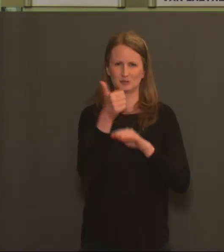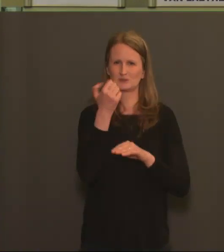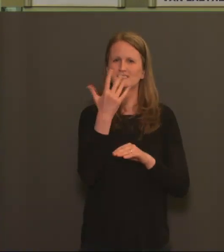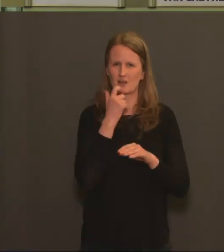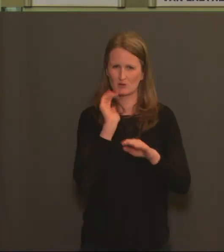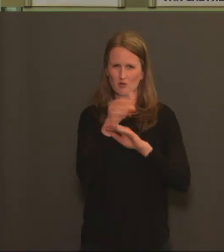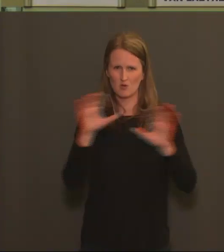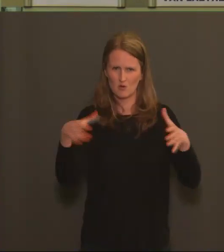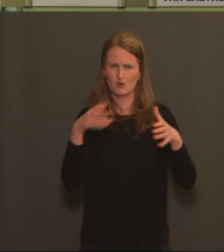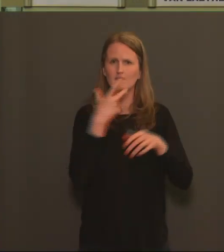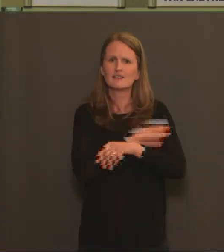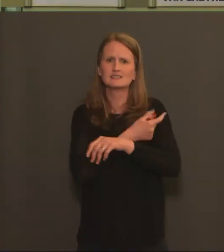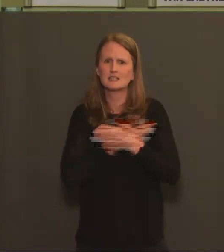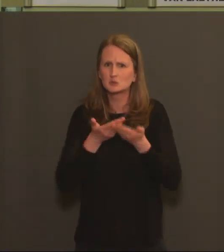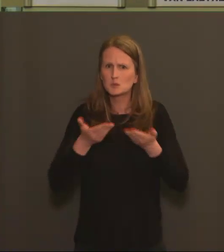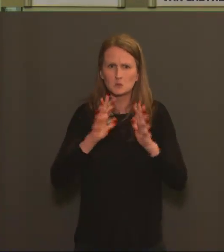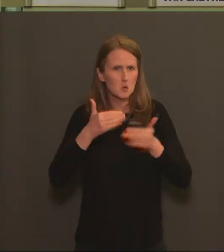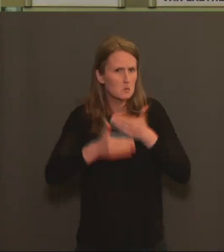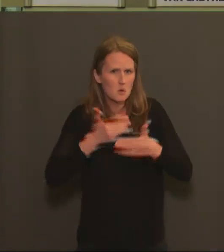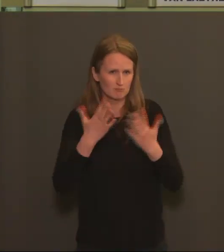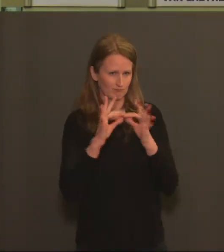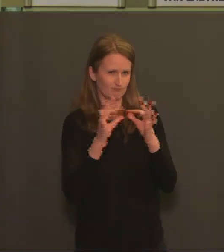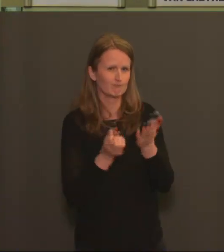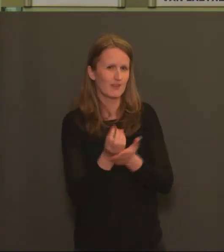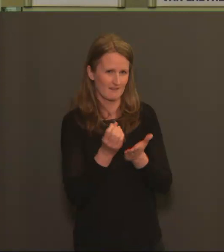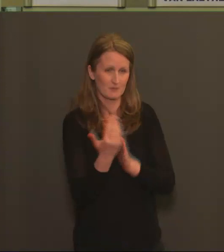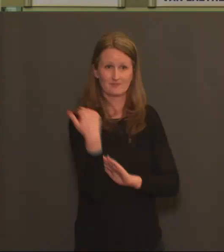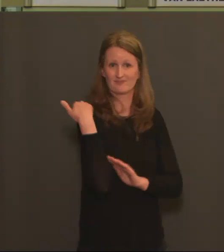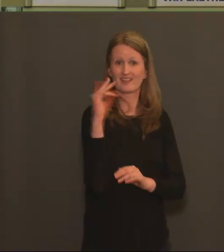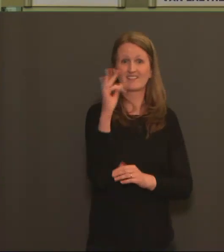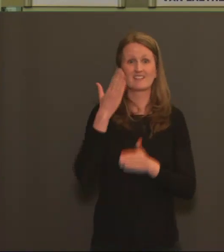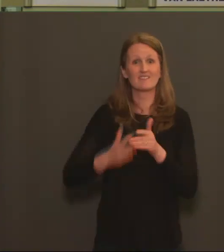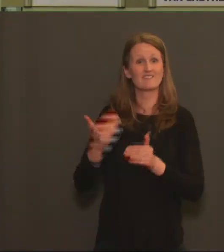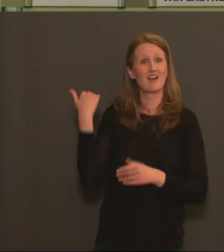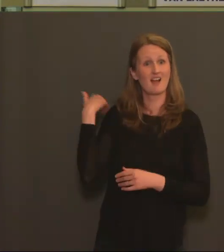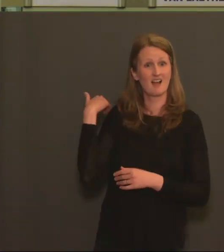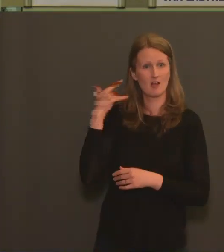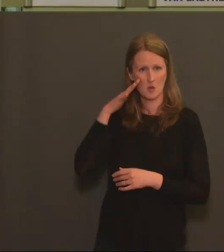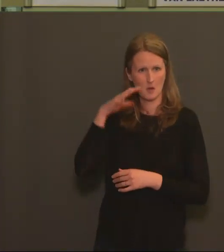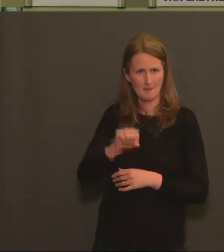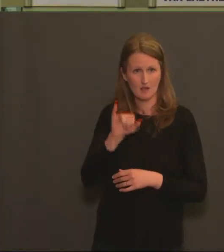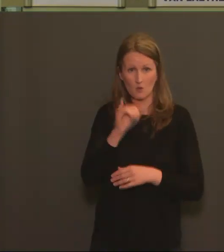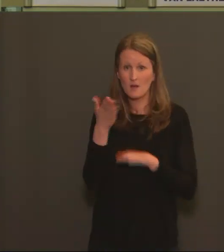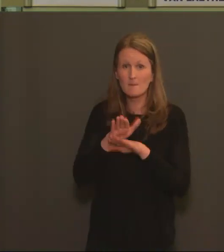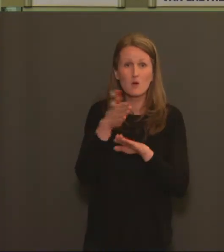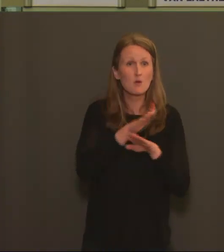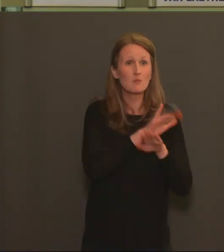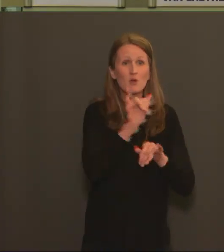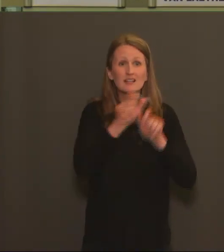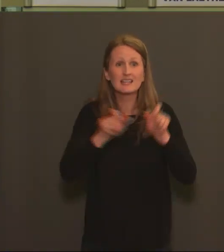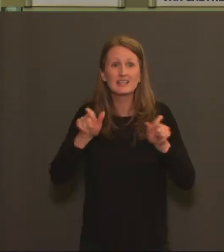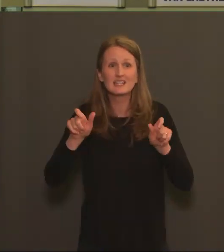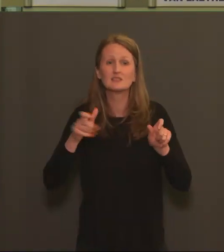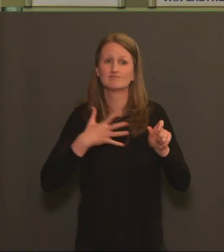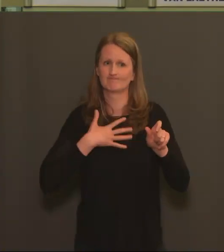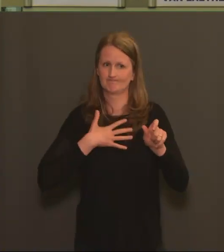Belgique une mortalité liée au Covid qui se concentre sur les personnes âgées de plus de 65 ans qui ne résident pas en